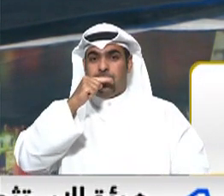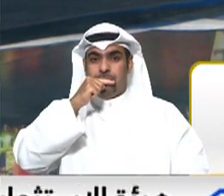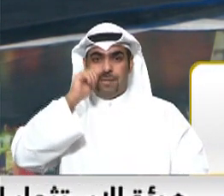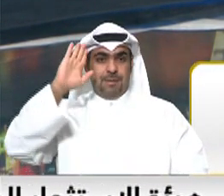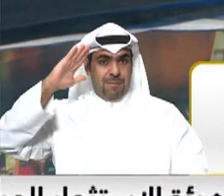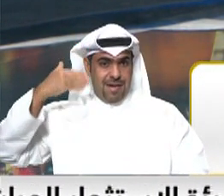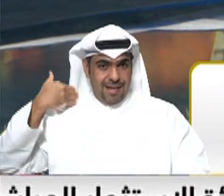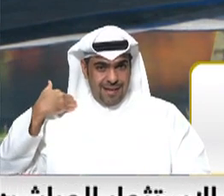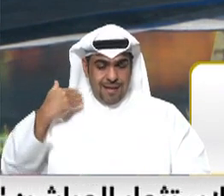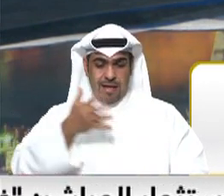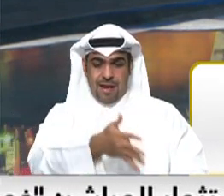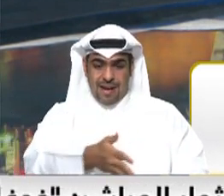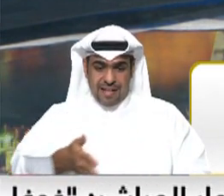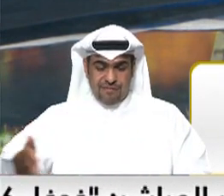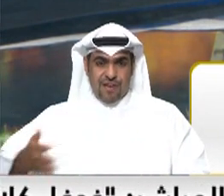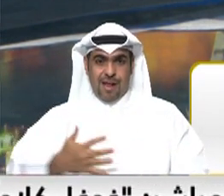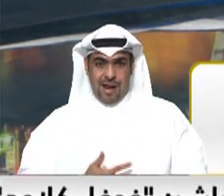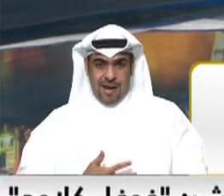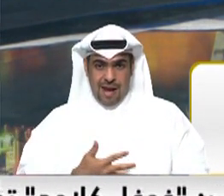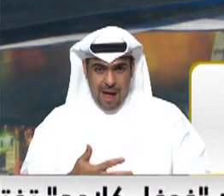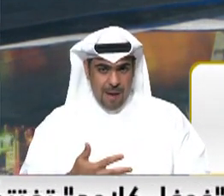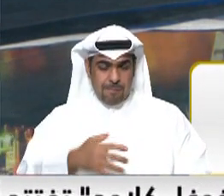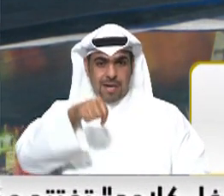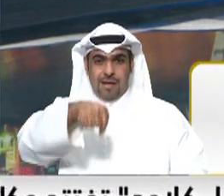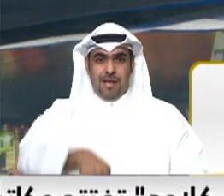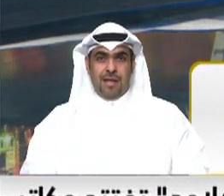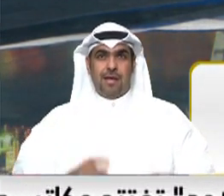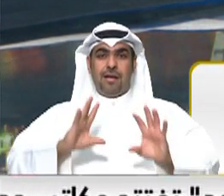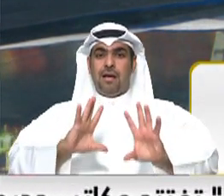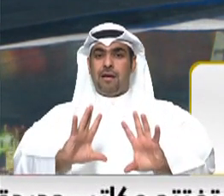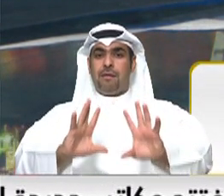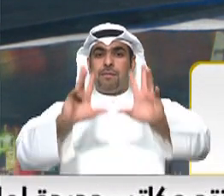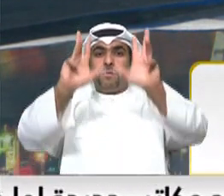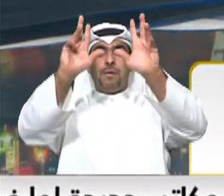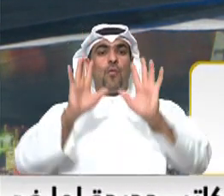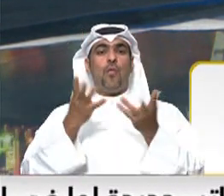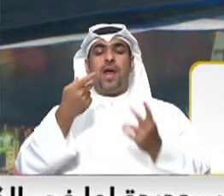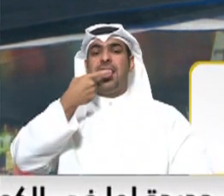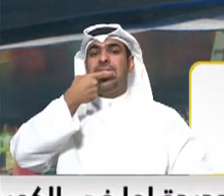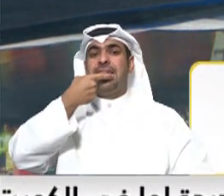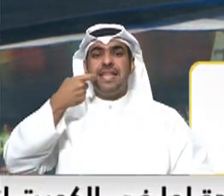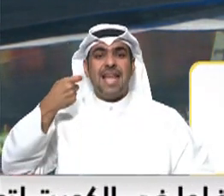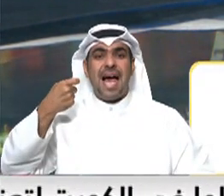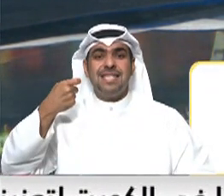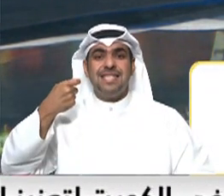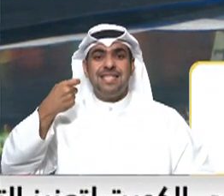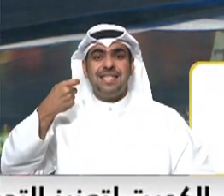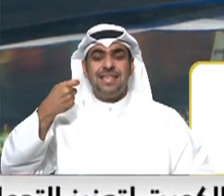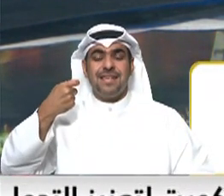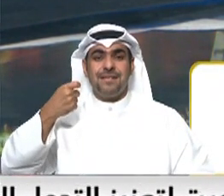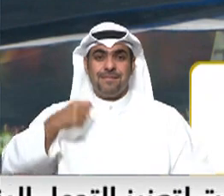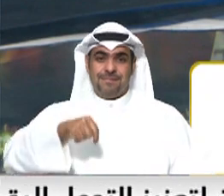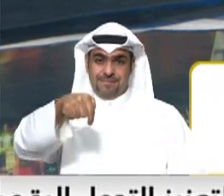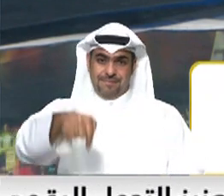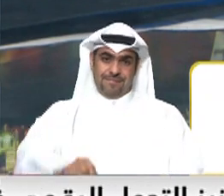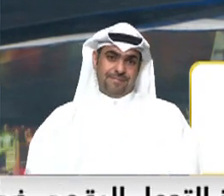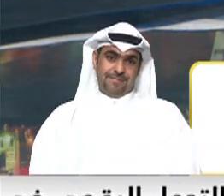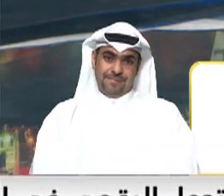تعز بتمويل من جمعية الرحمة العالمية وبتنفيذ من مؤسسة التواصل للتنمية